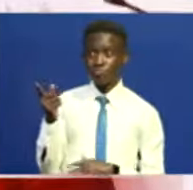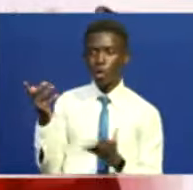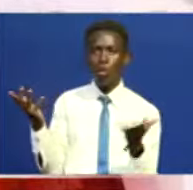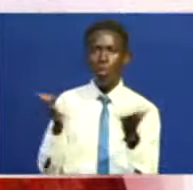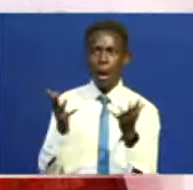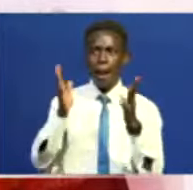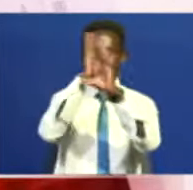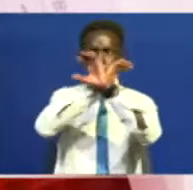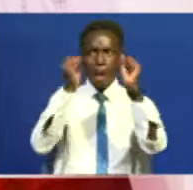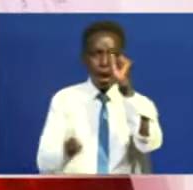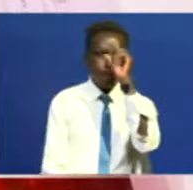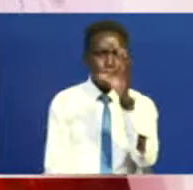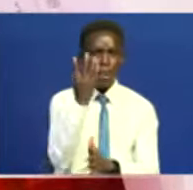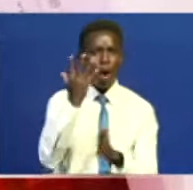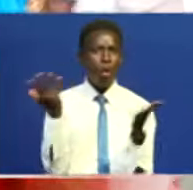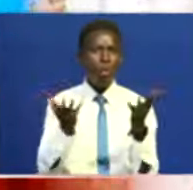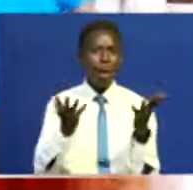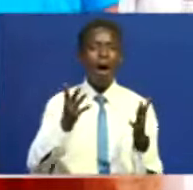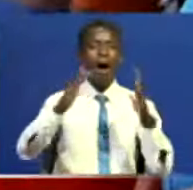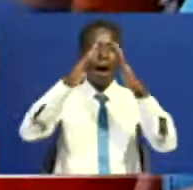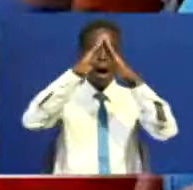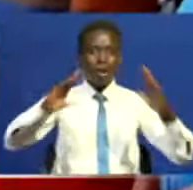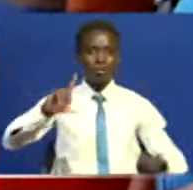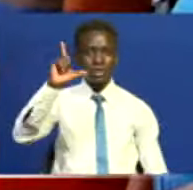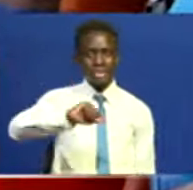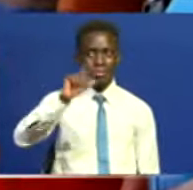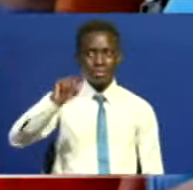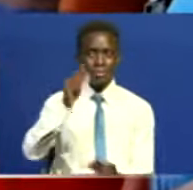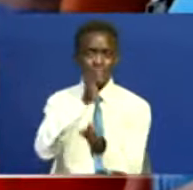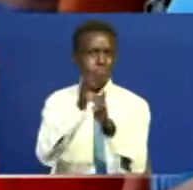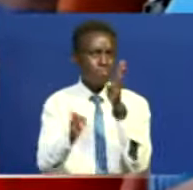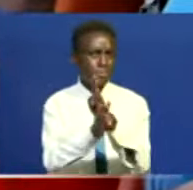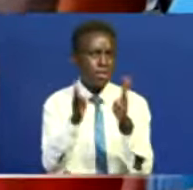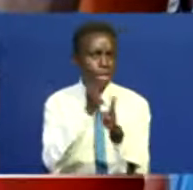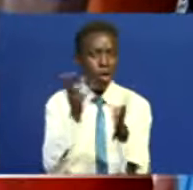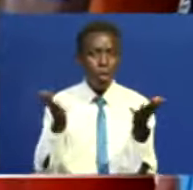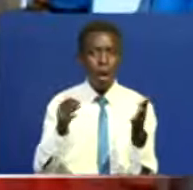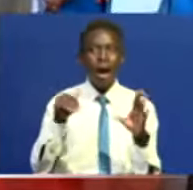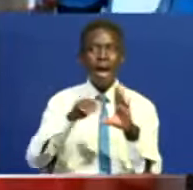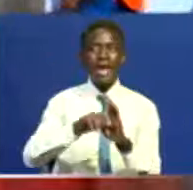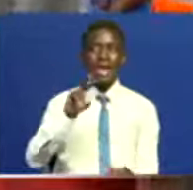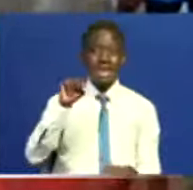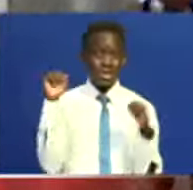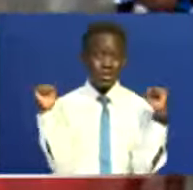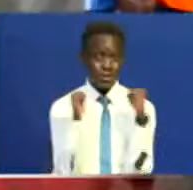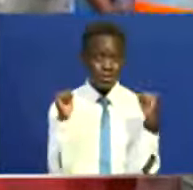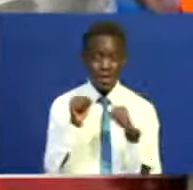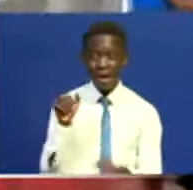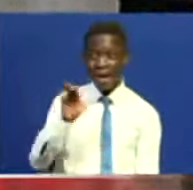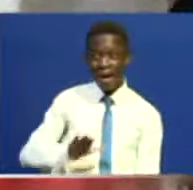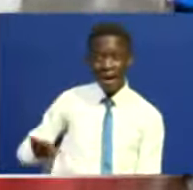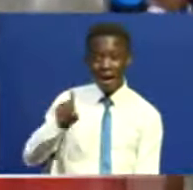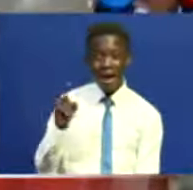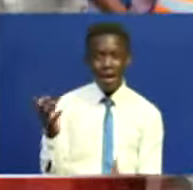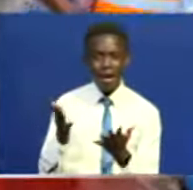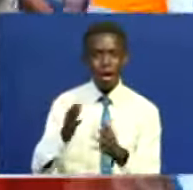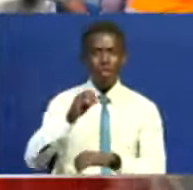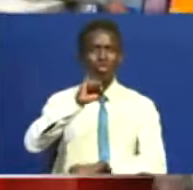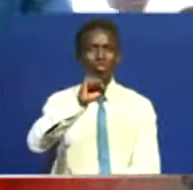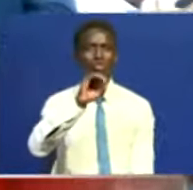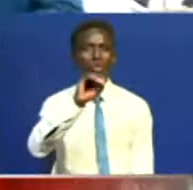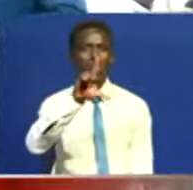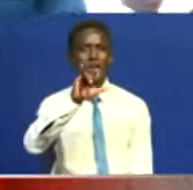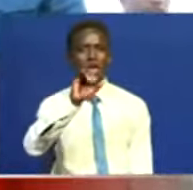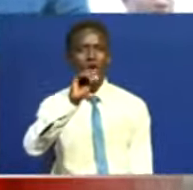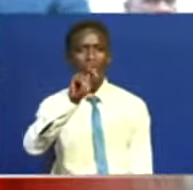miradi ya ujenzi wa nyumba za gharama nafuu mjini Nanyuki na barabara ya Lamuria kuelekea shule ya msingi ya Solio Kihara,